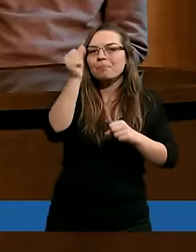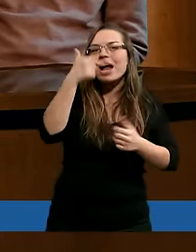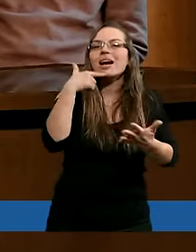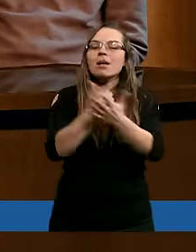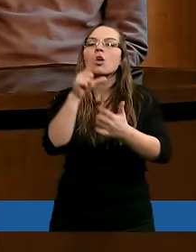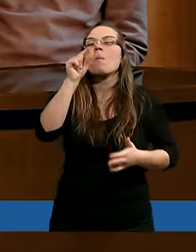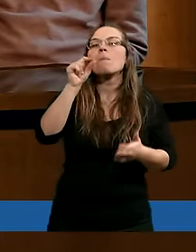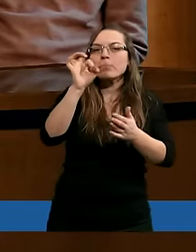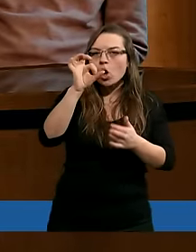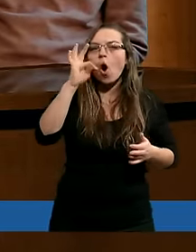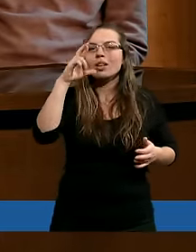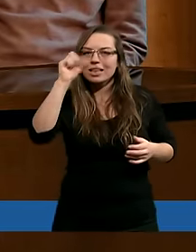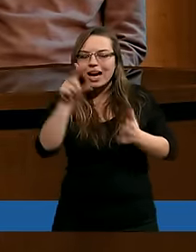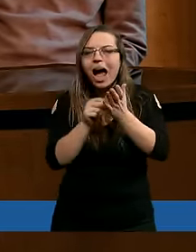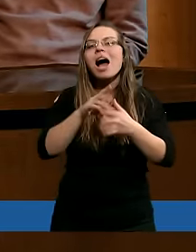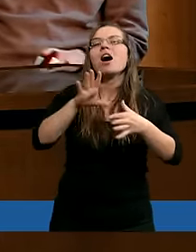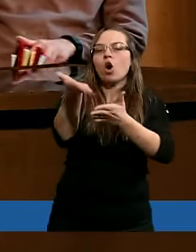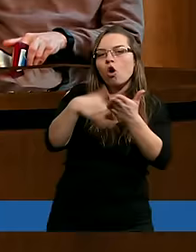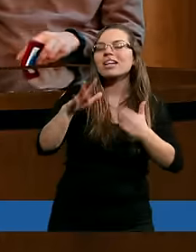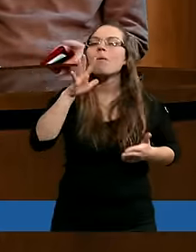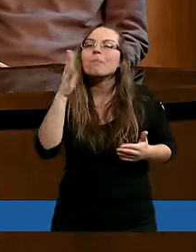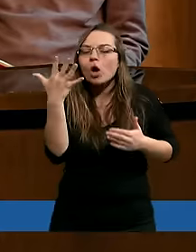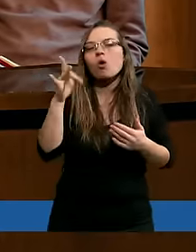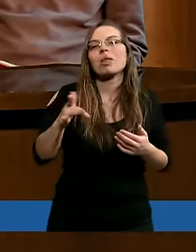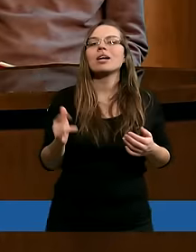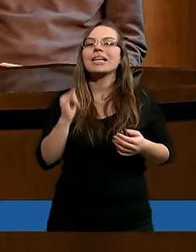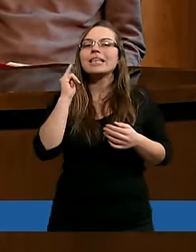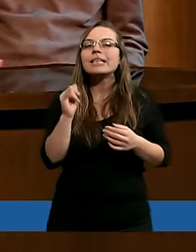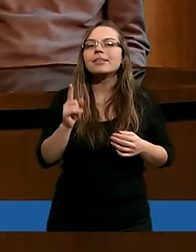pierwszego listu Piotra, z rozdziału 5.